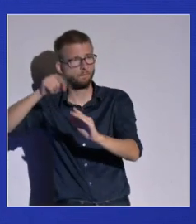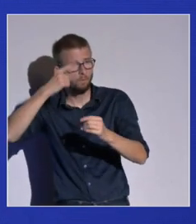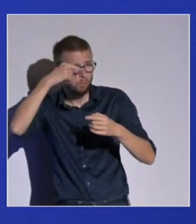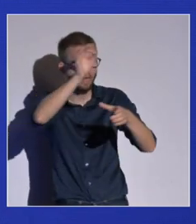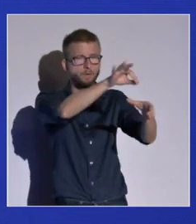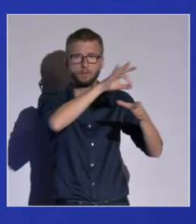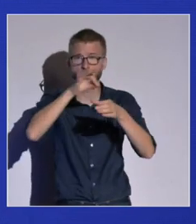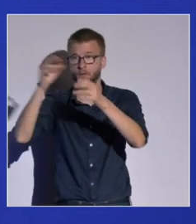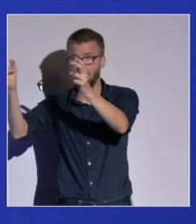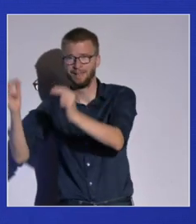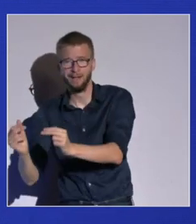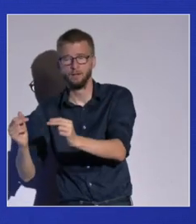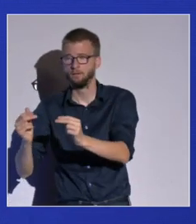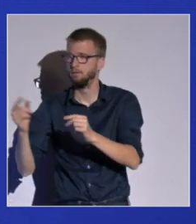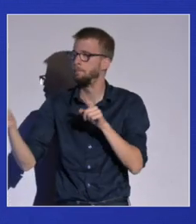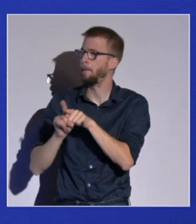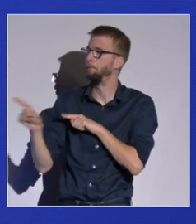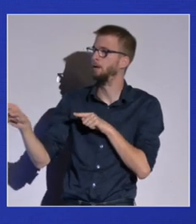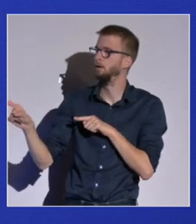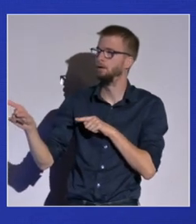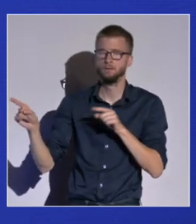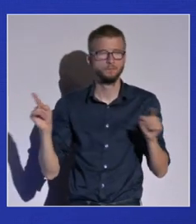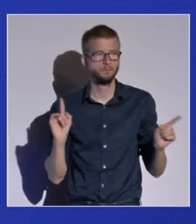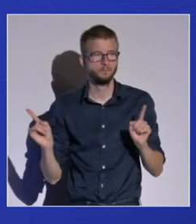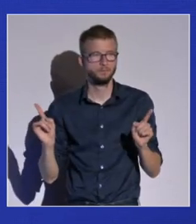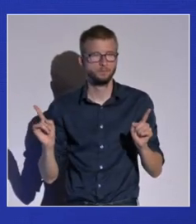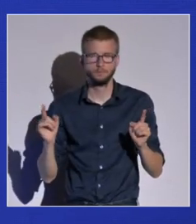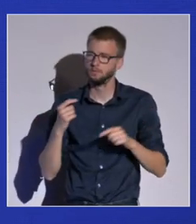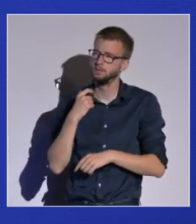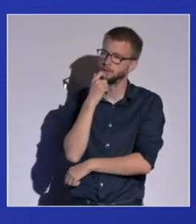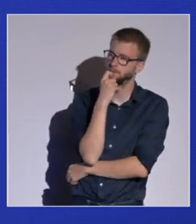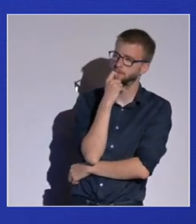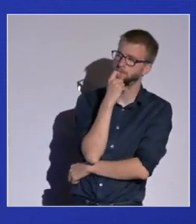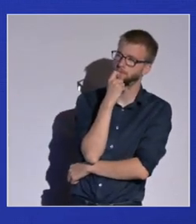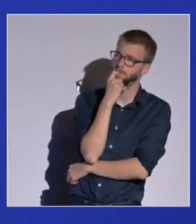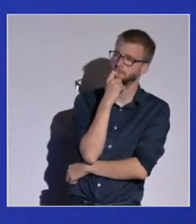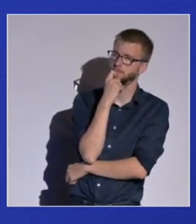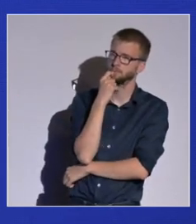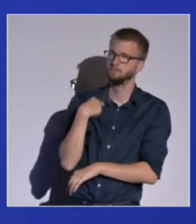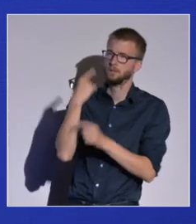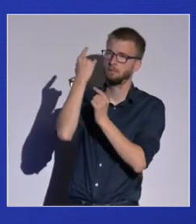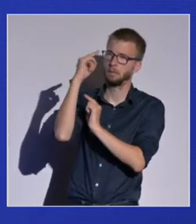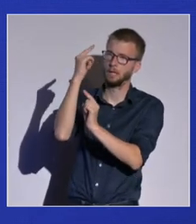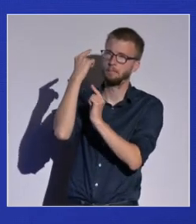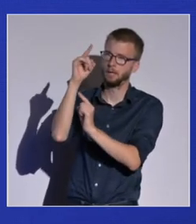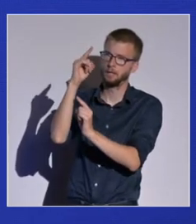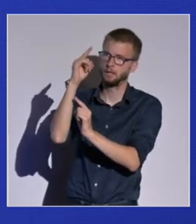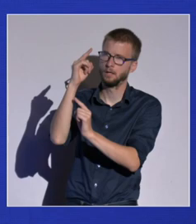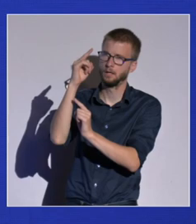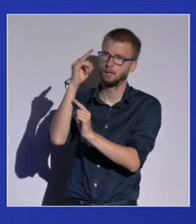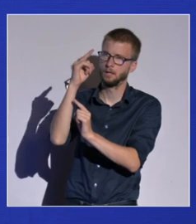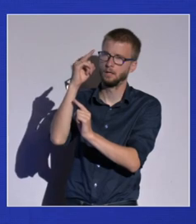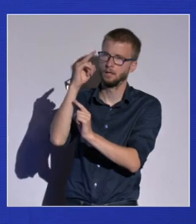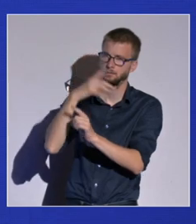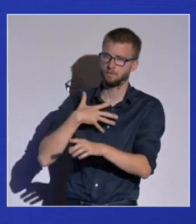de chacun des intervenants, il y avait « Est-ce que je suis absolument sûr que ce que je plaide va dans mon sens et pas dans le